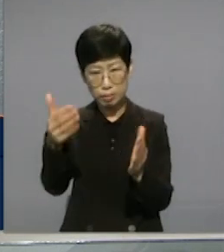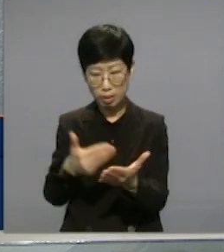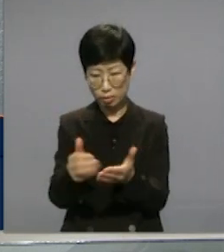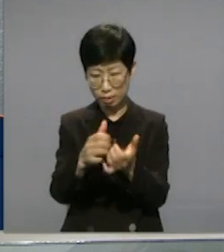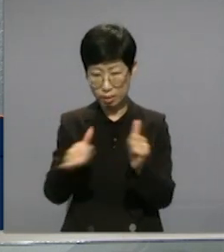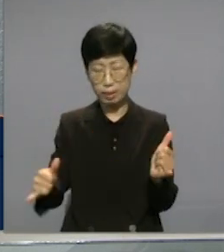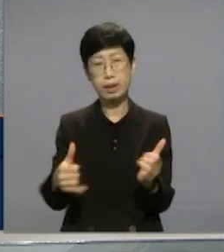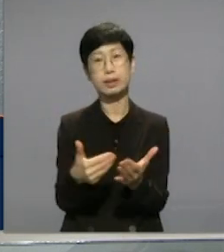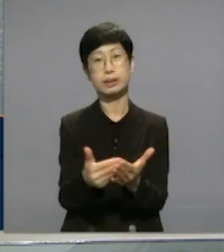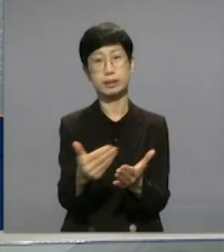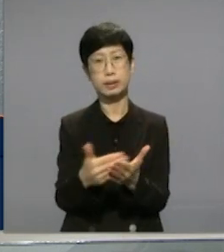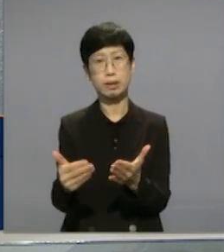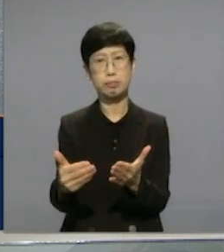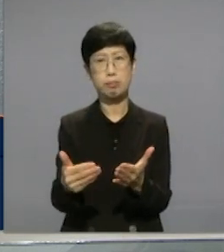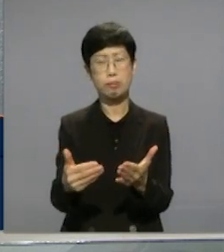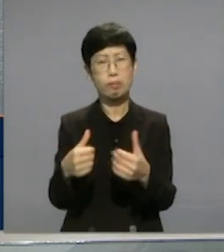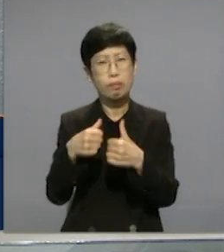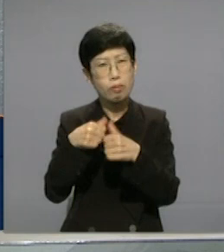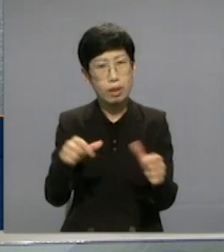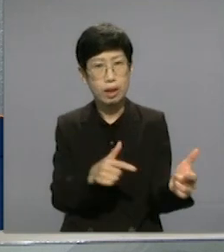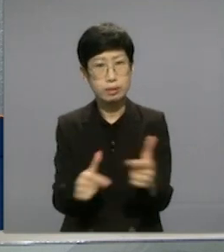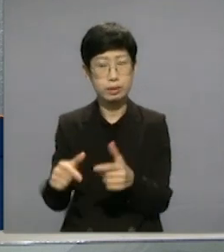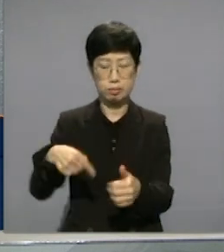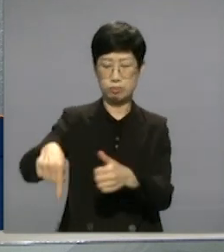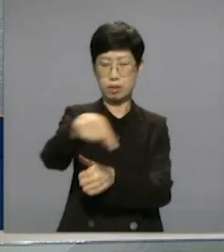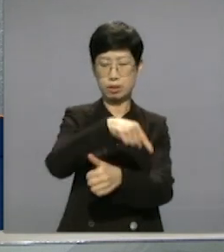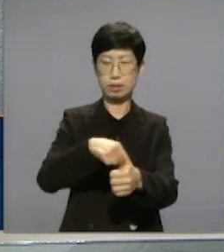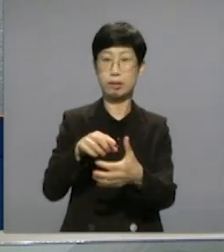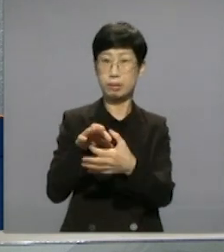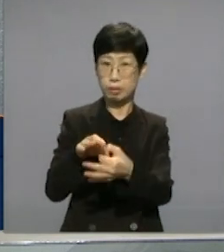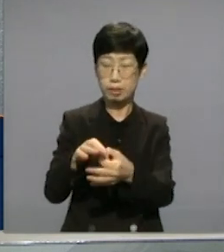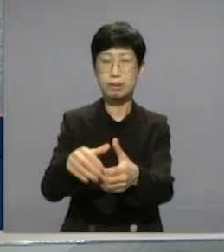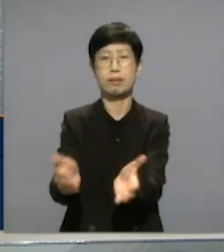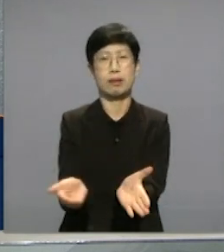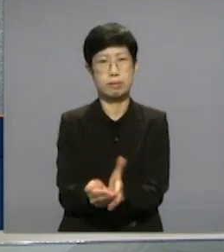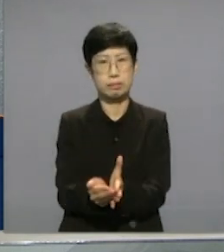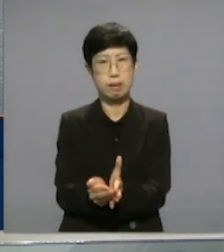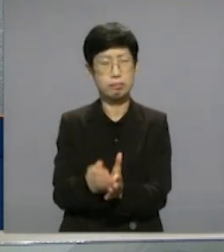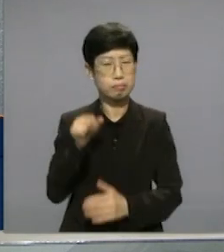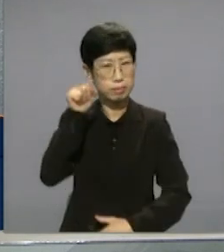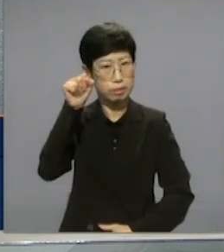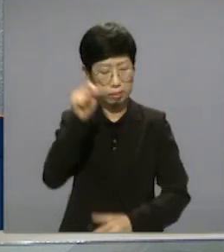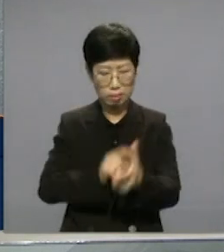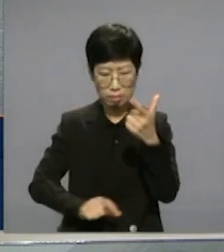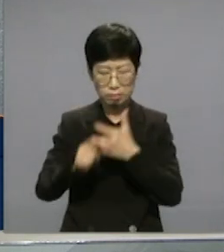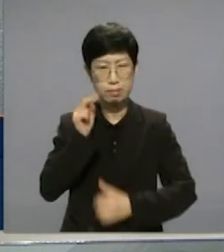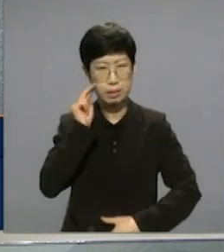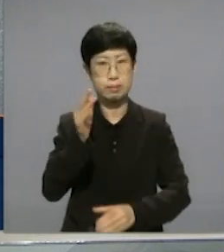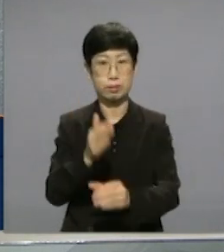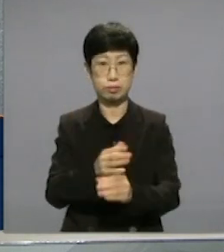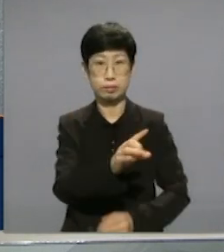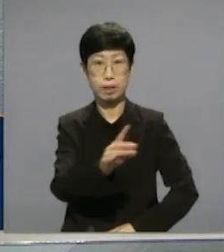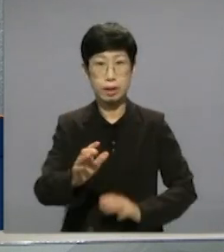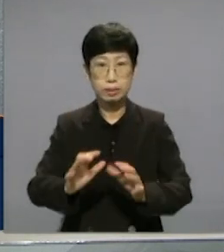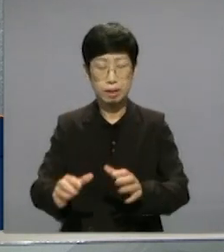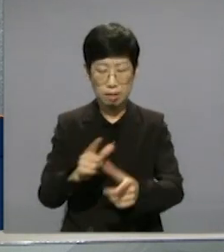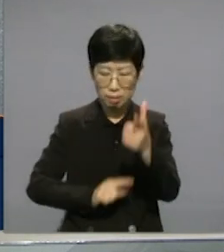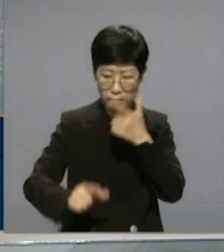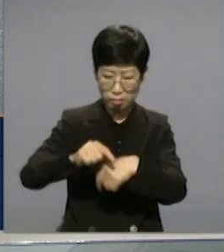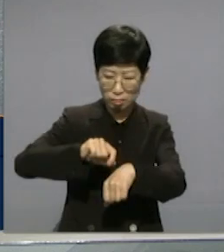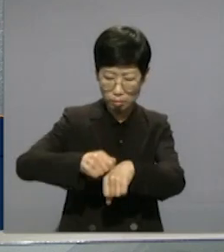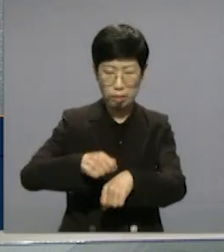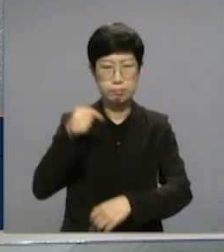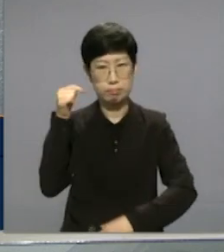걸작을 훼손하는 등 환경단체들의 시위가 점점 과격해지고 있습니다. 각국은 처벌 수위를 높이는 것으로 대응하고